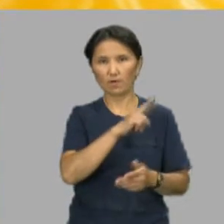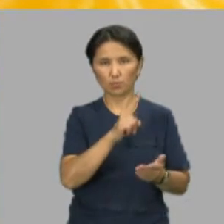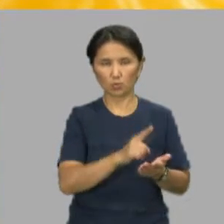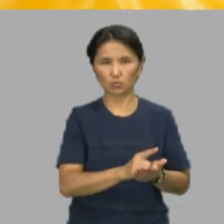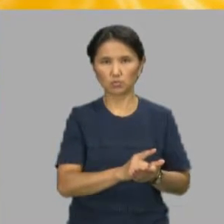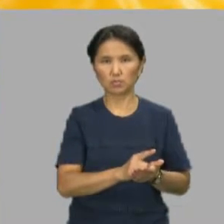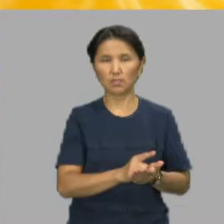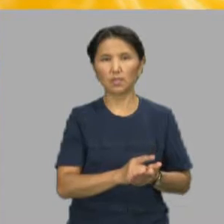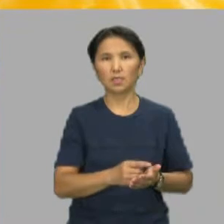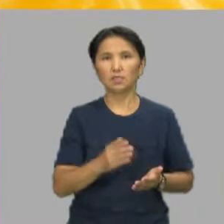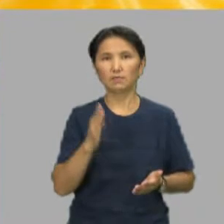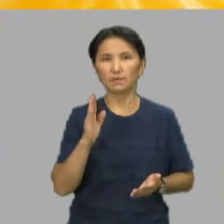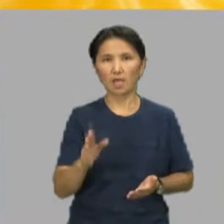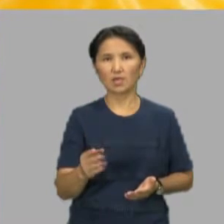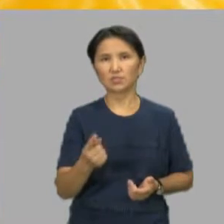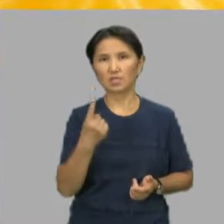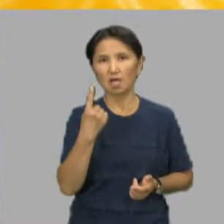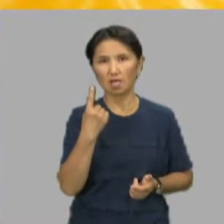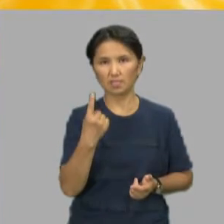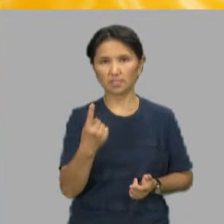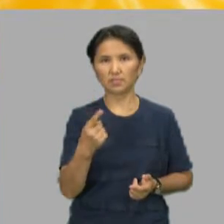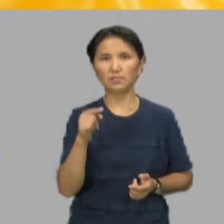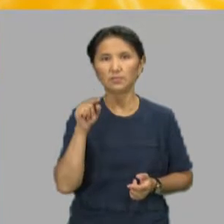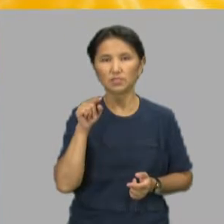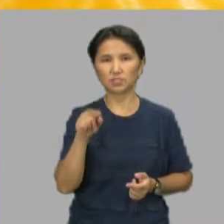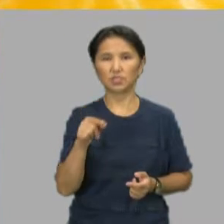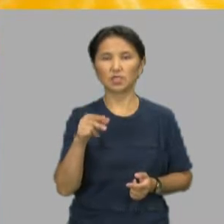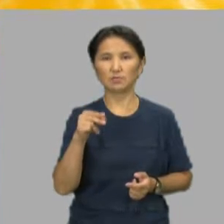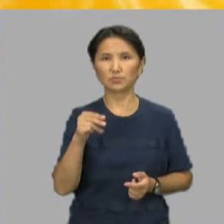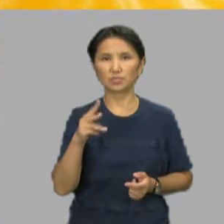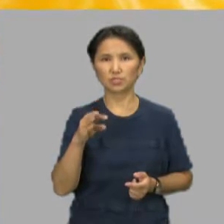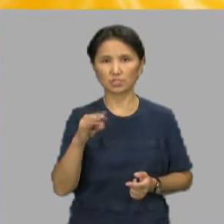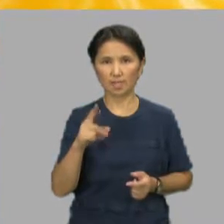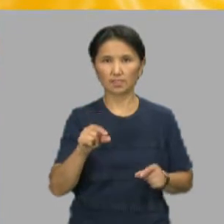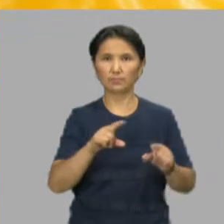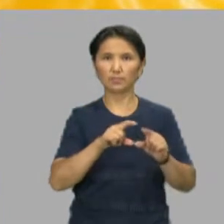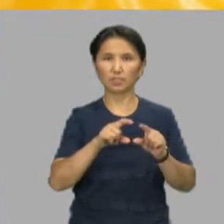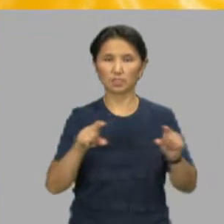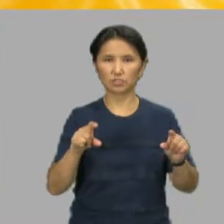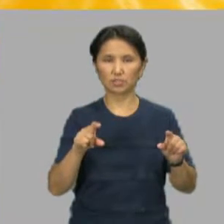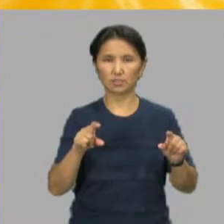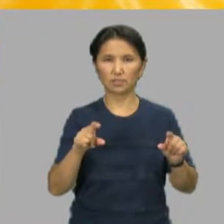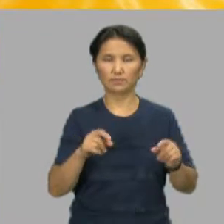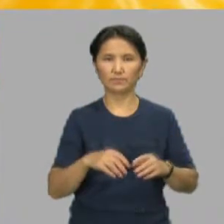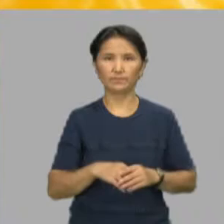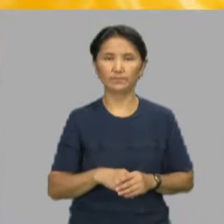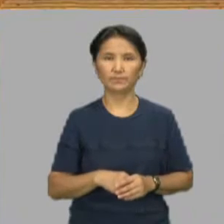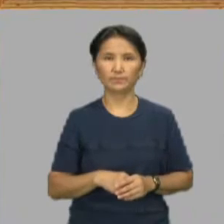же вопрос и являются одним и тем же членом